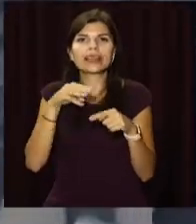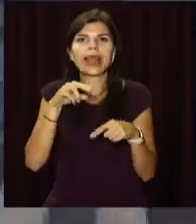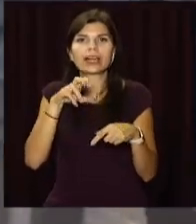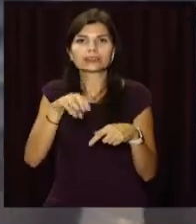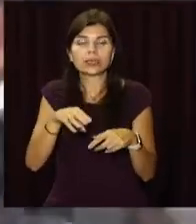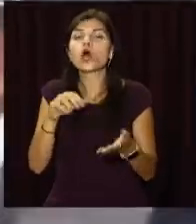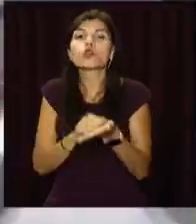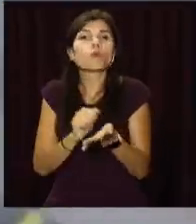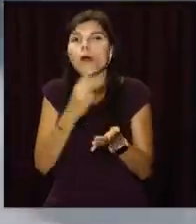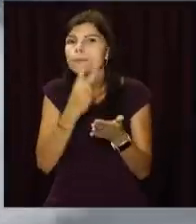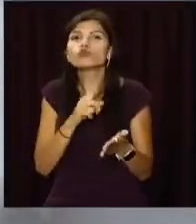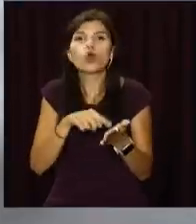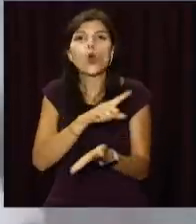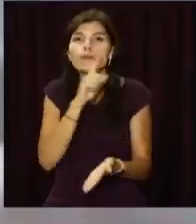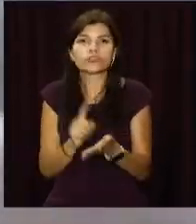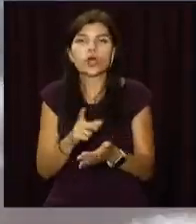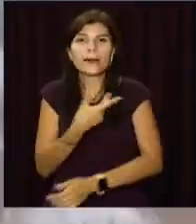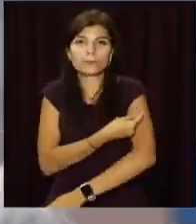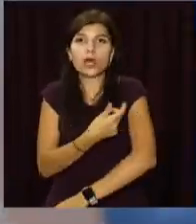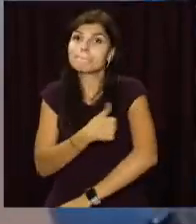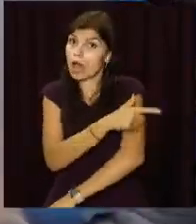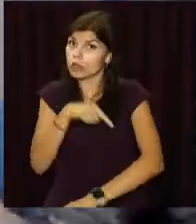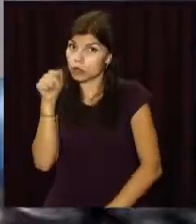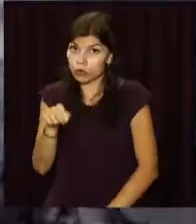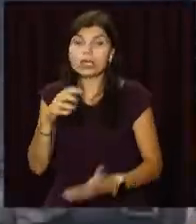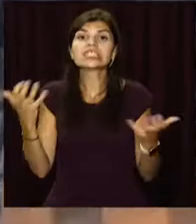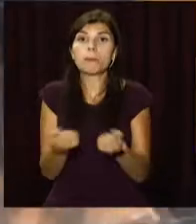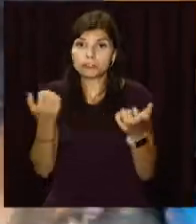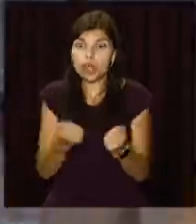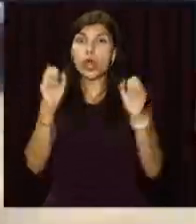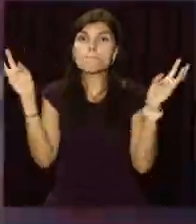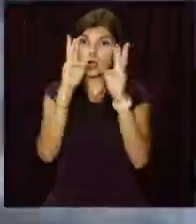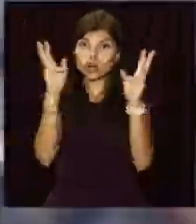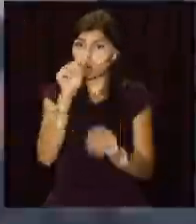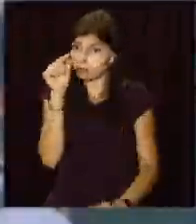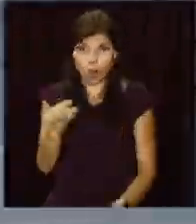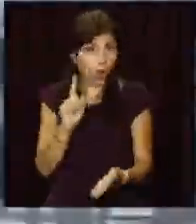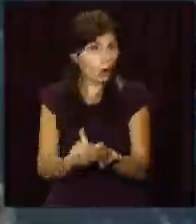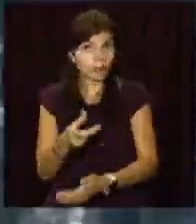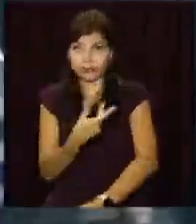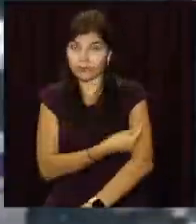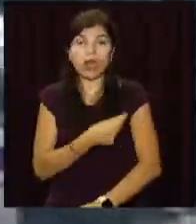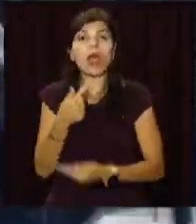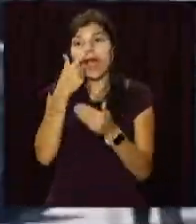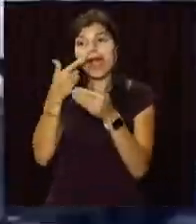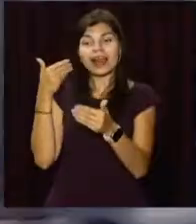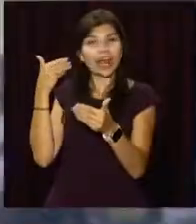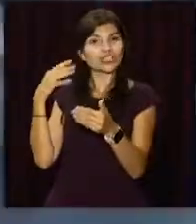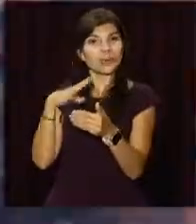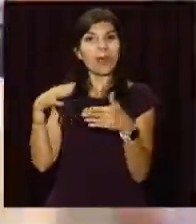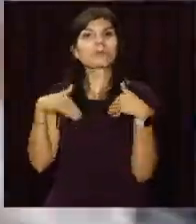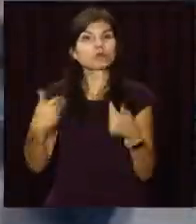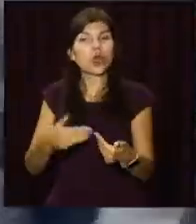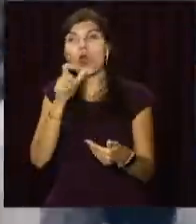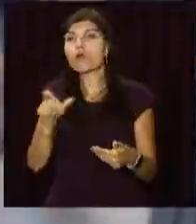Зокрема, документ передбачає обов'язкову імунізацію медиків, рятувальників, пожежників. На відміну від попередніх пропозицій уряду,